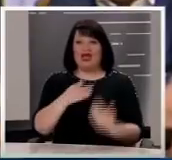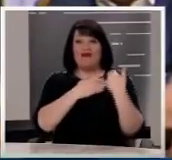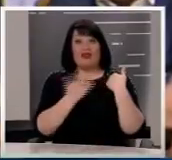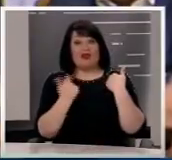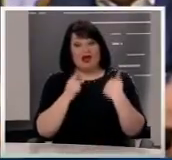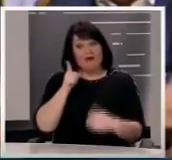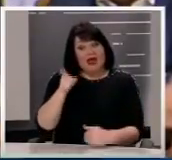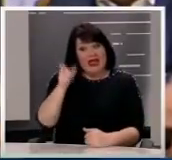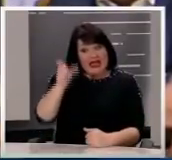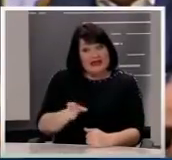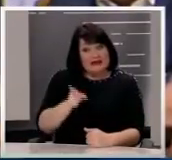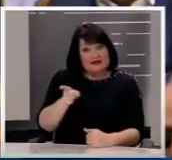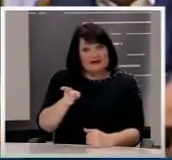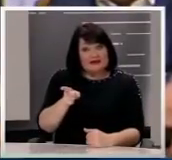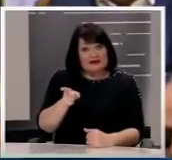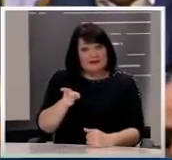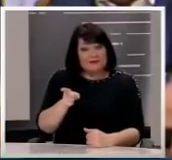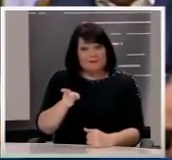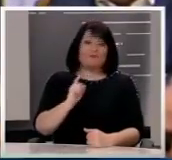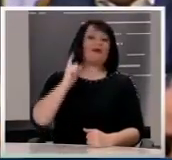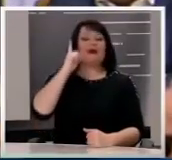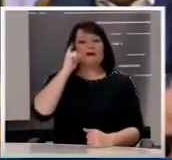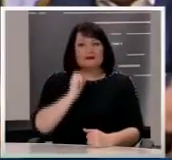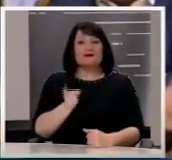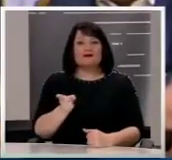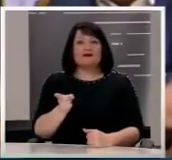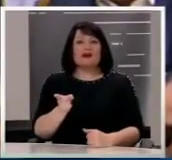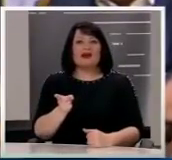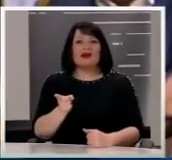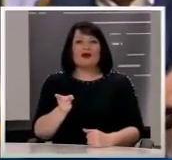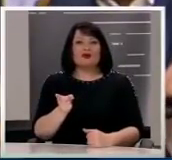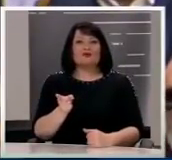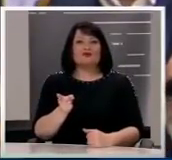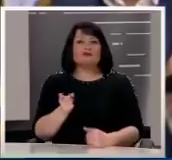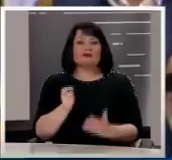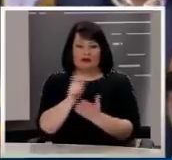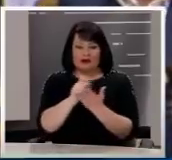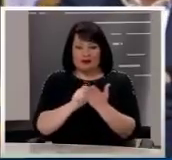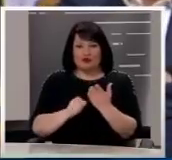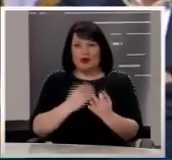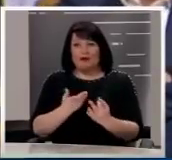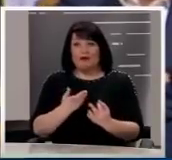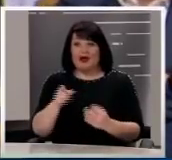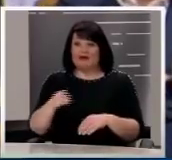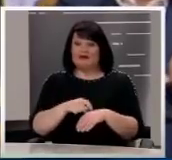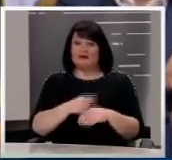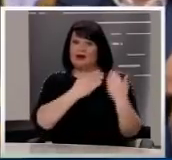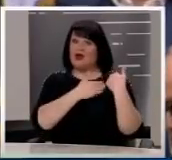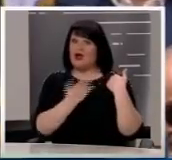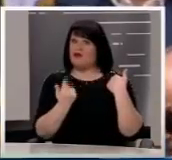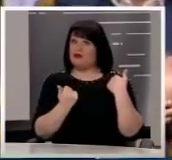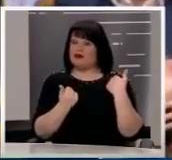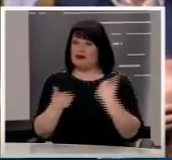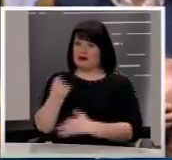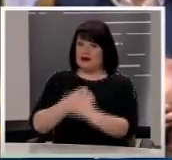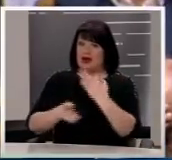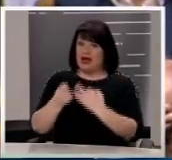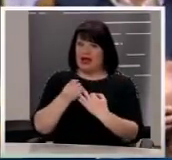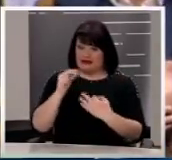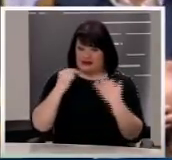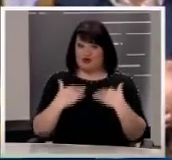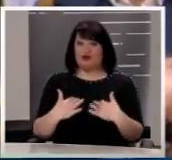σας, ξέρω βεβαίως δεν έχετε γραπτή ομιλία, αλλά είναι ανεύθυνο να βγαίνετε και να λέτε στο